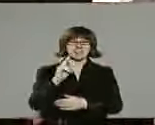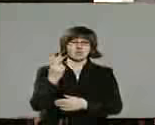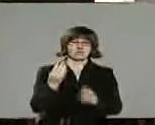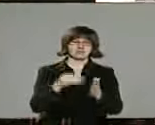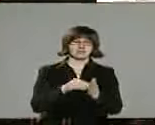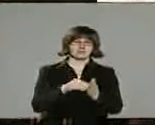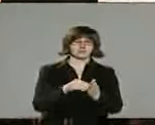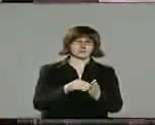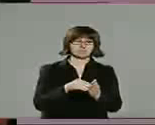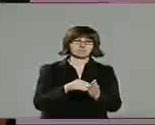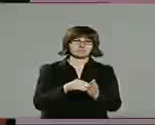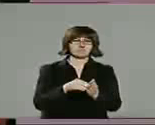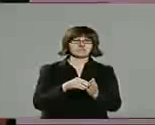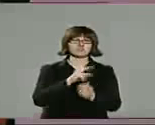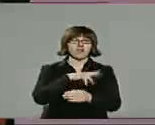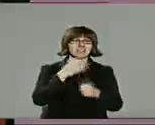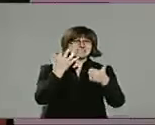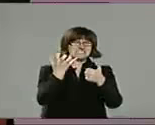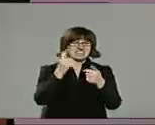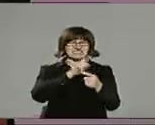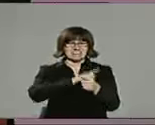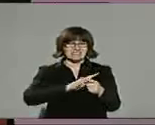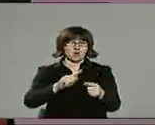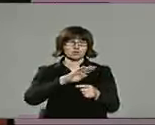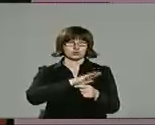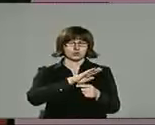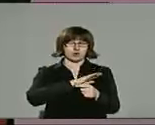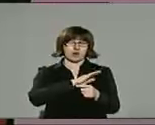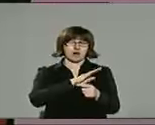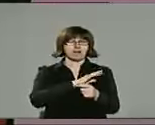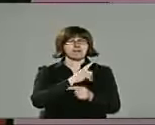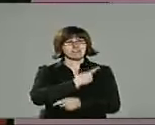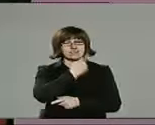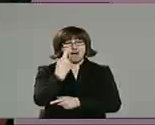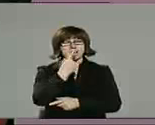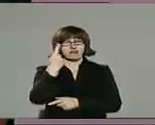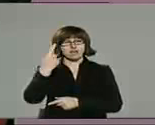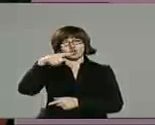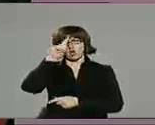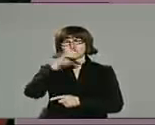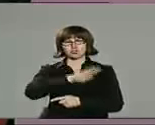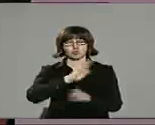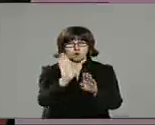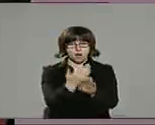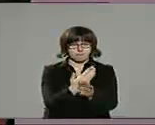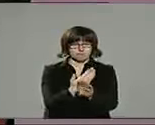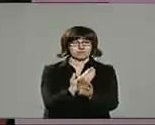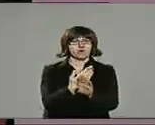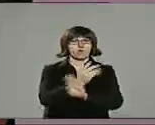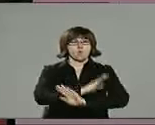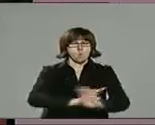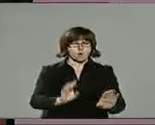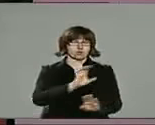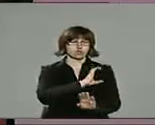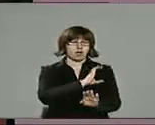Und nun sage ich noch was. Also solange 60.000 Schülerinnen und Schüler jedes Jahr die deutschen Schulen verlassen, ohne die